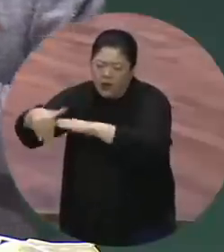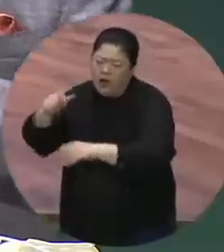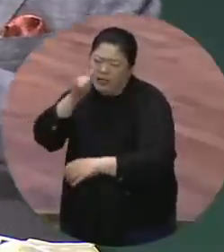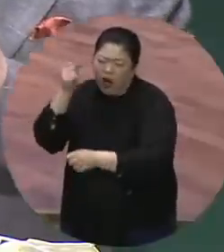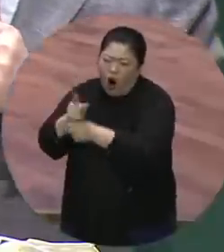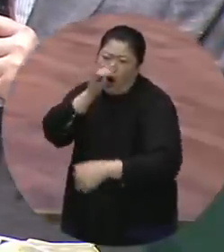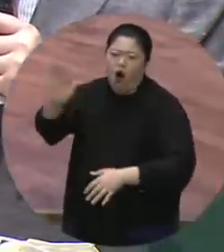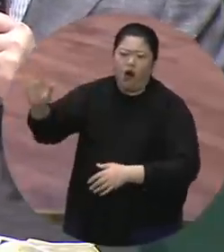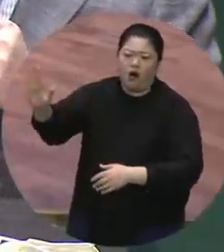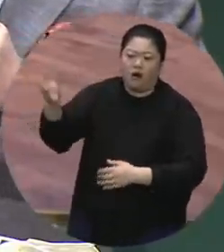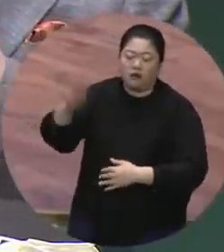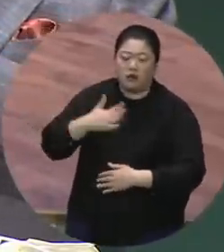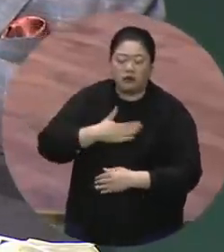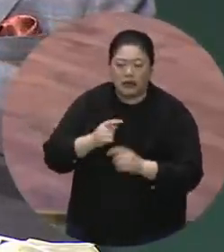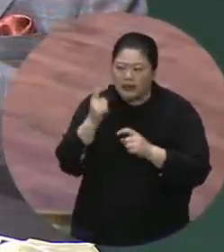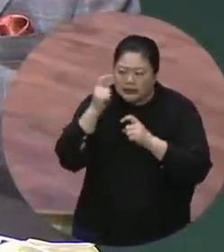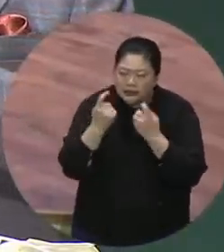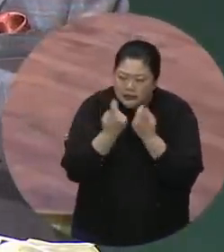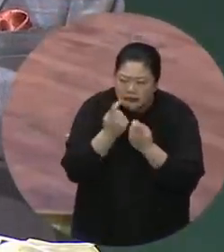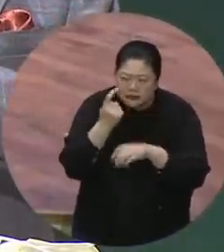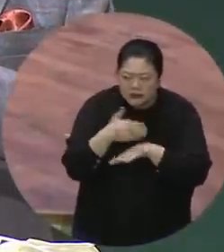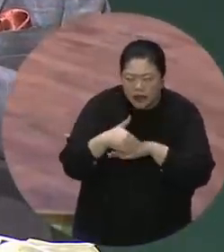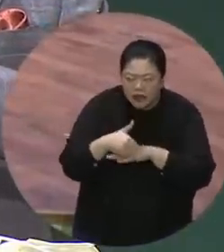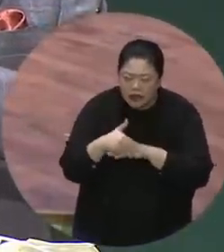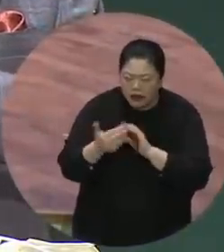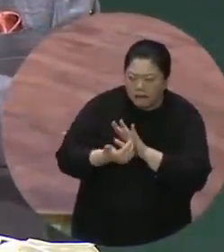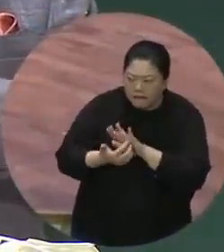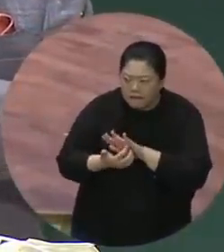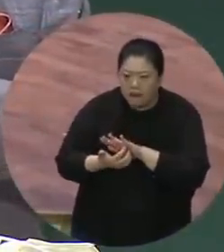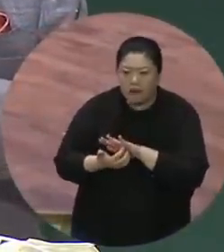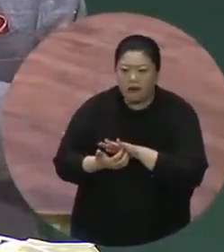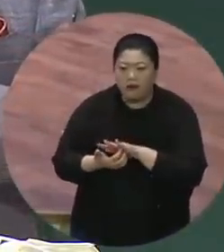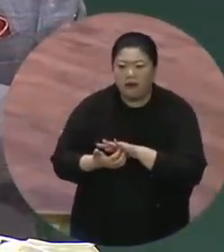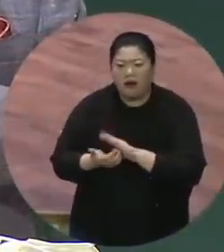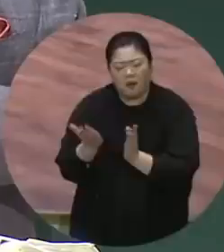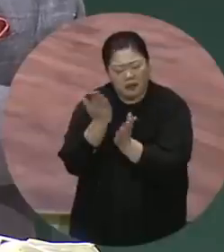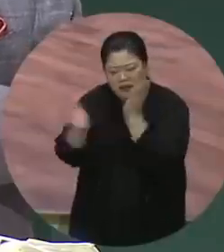못해요? 하나님의 스킬을 바꿔가지고. 스킬이